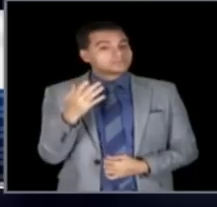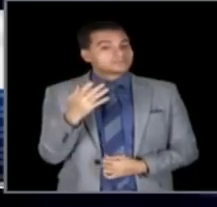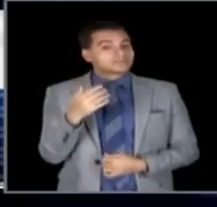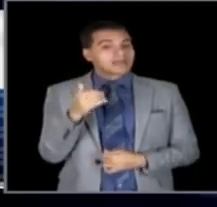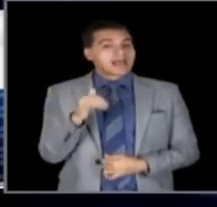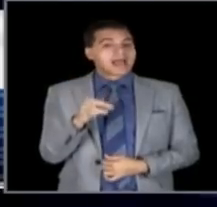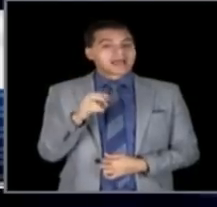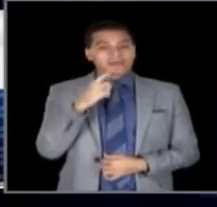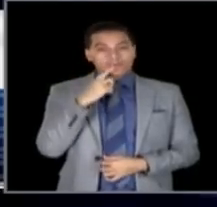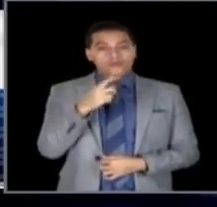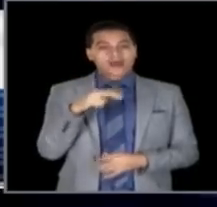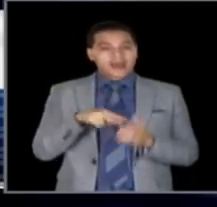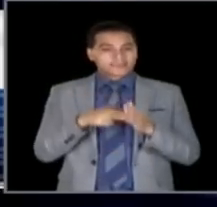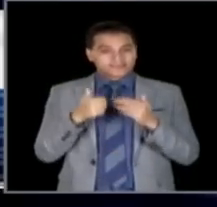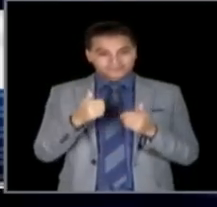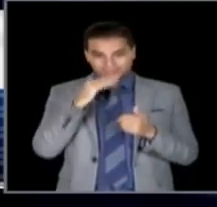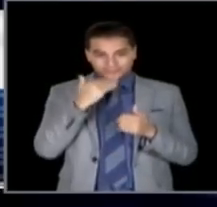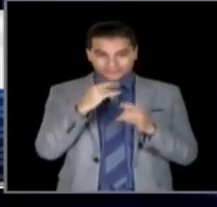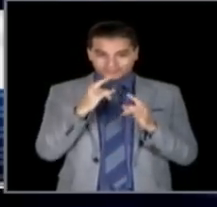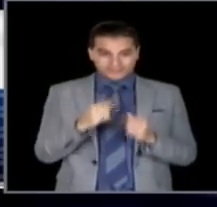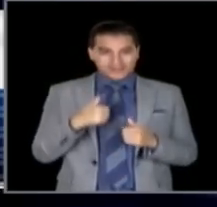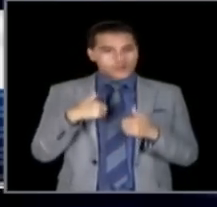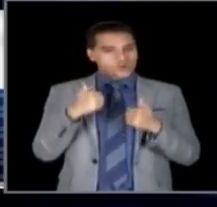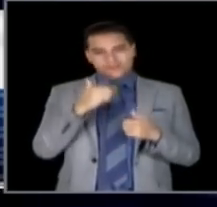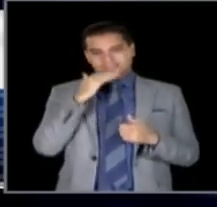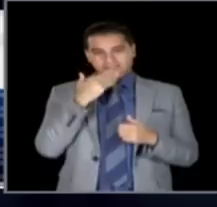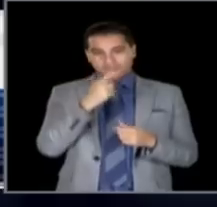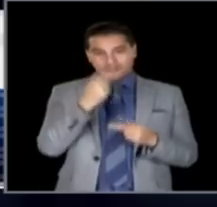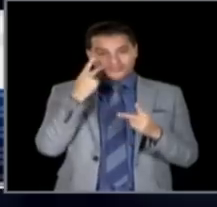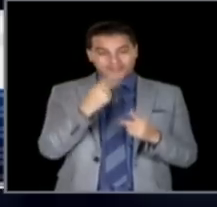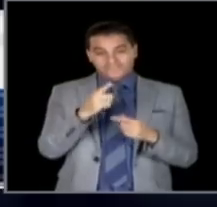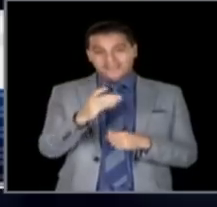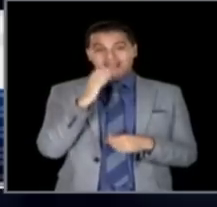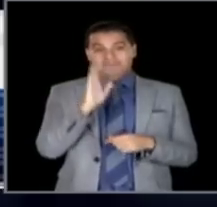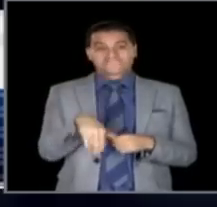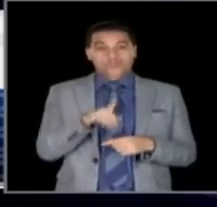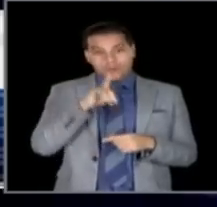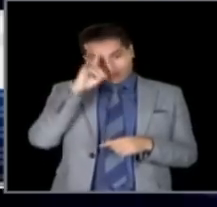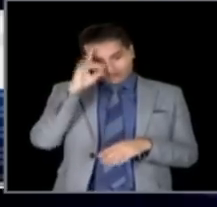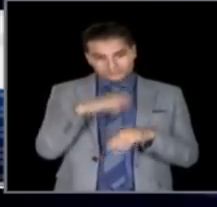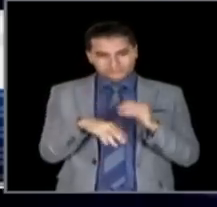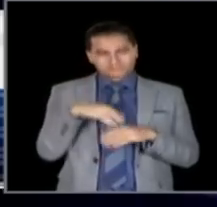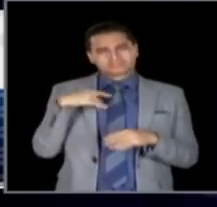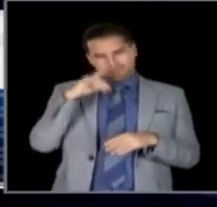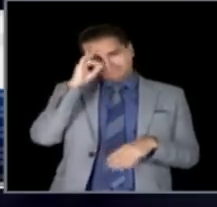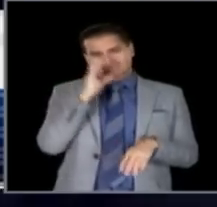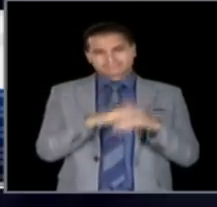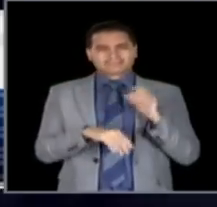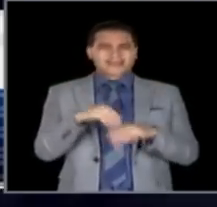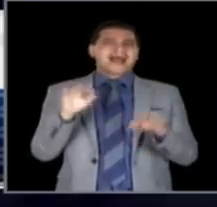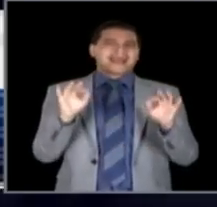آية، إزيك يا آية؟ إزاي حضرتك؟ أنا كويس الحمد لله. عندك إجابة ولا تخمينة؟ تخمينة. يا